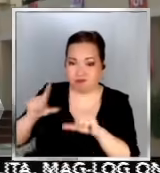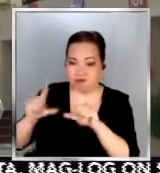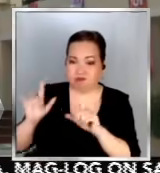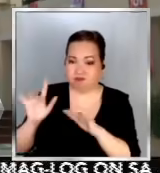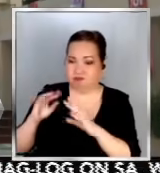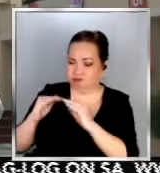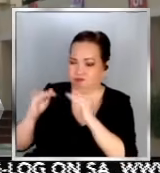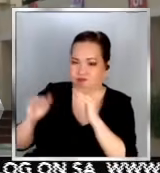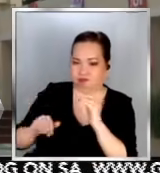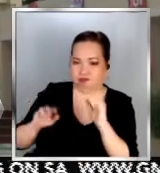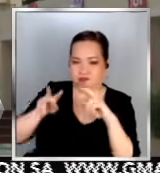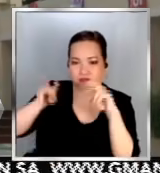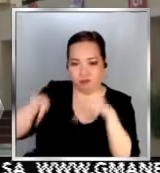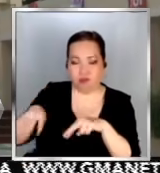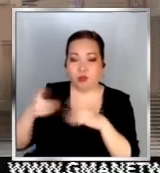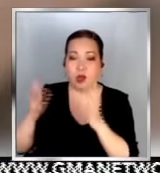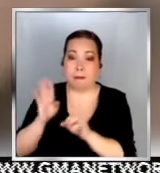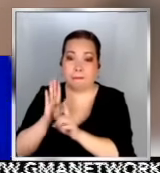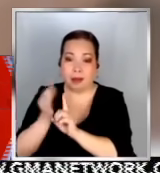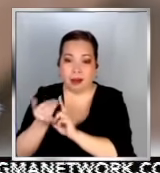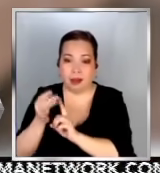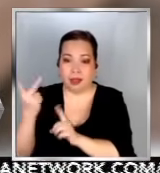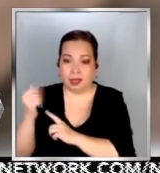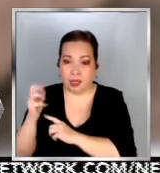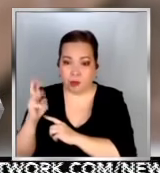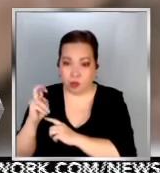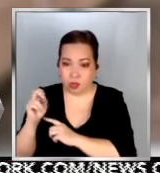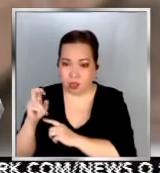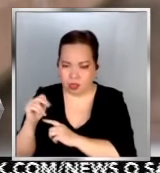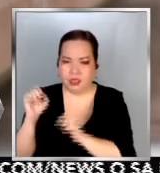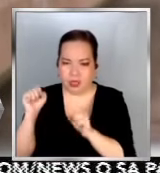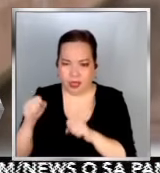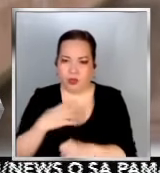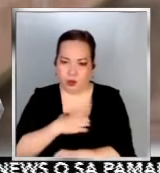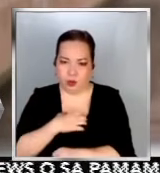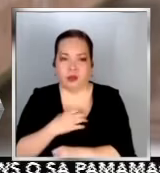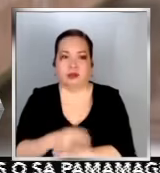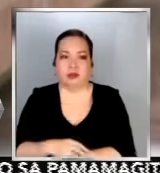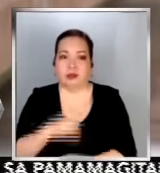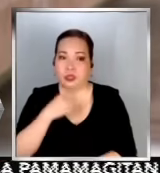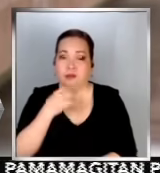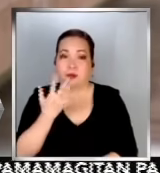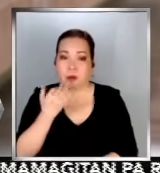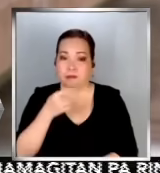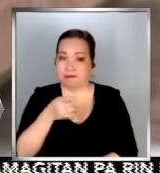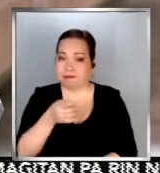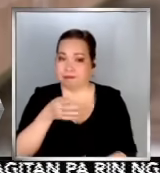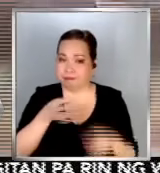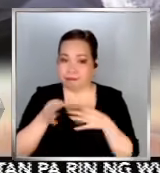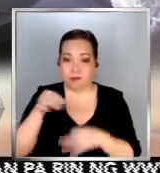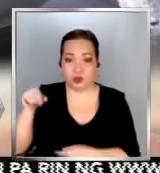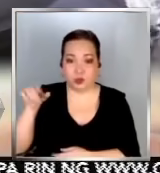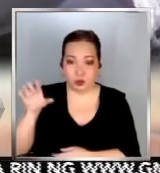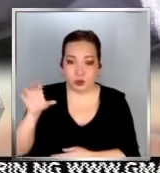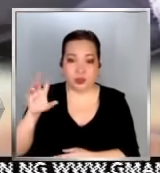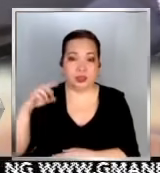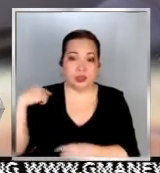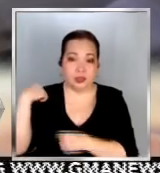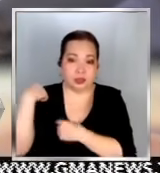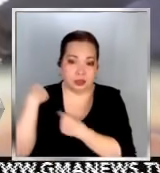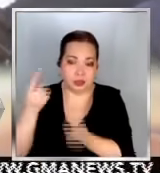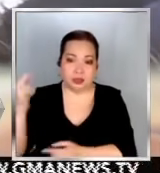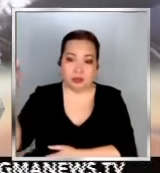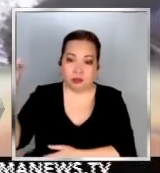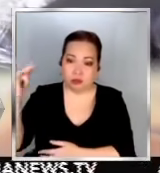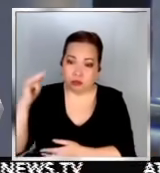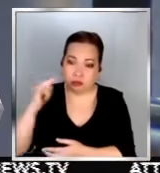Kaya ang gustong ipaunawa ng Quezon City Hall, mula nang umalis patungong Dubai ang COVID patient na nahawaan ng UK variant, hindi pa siya